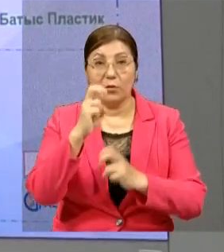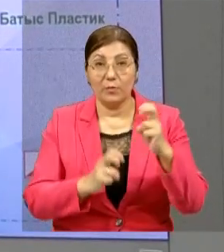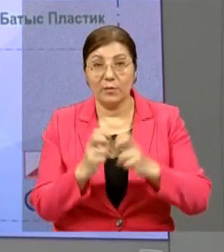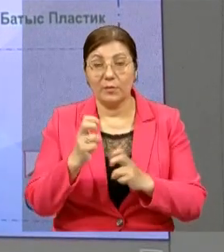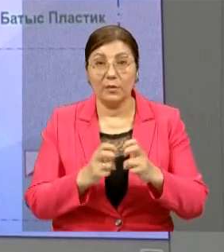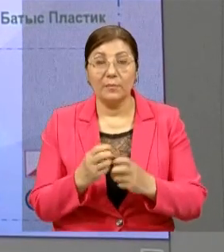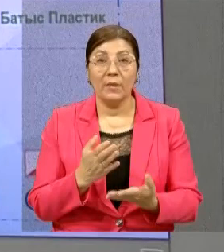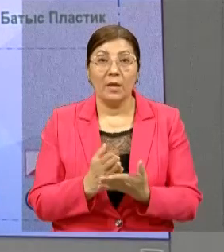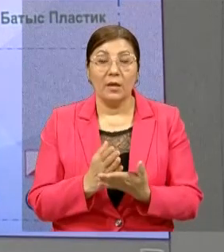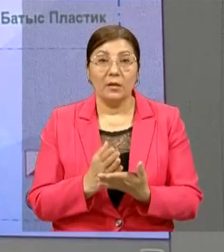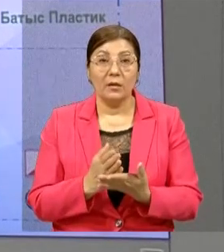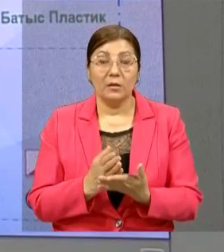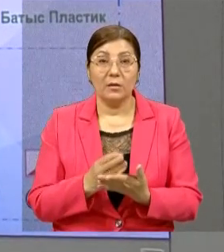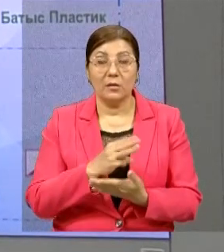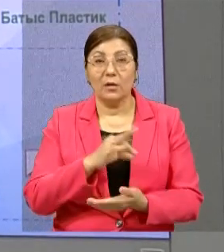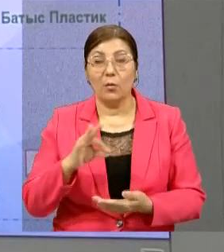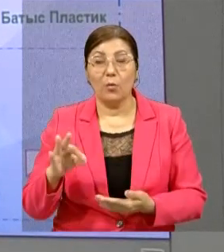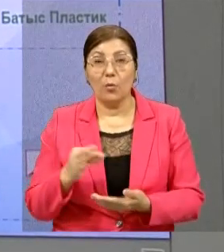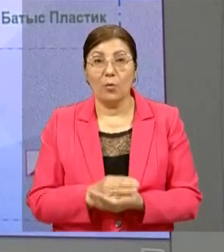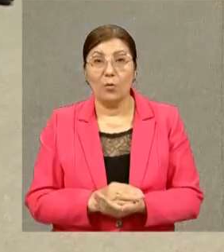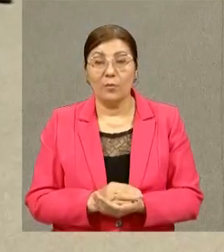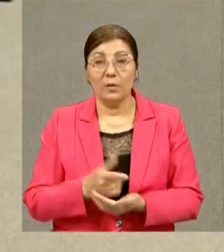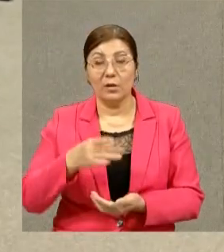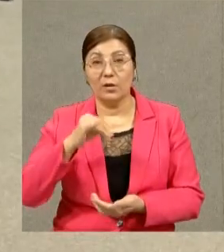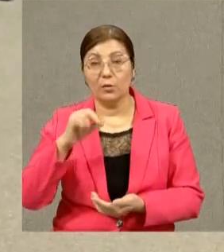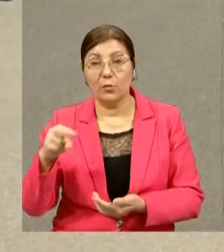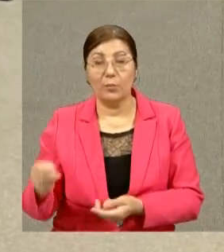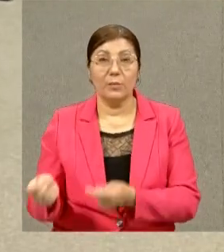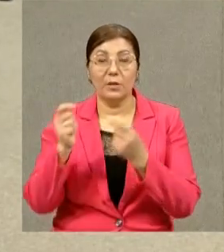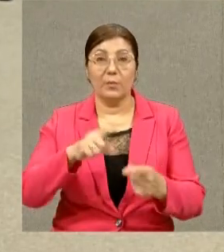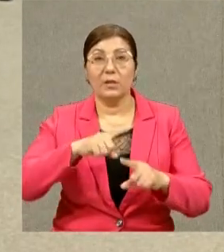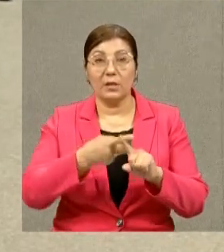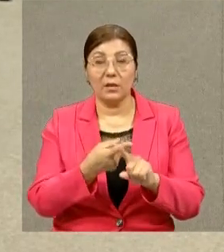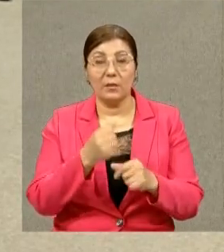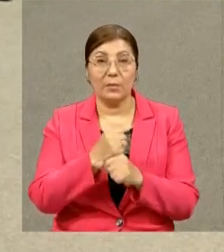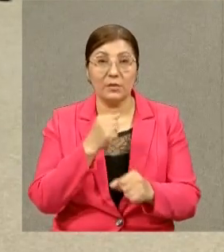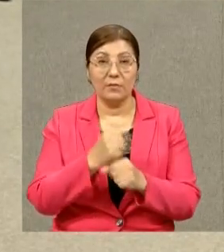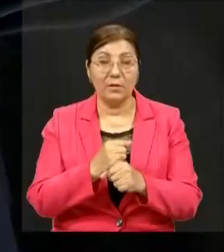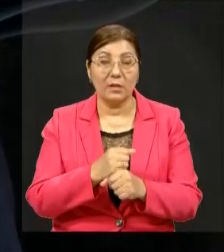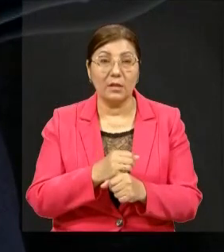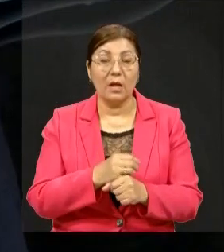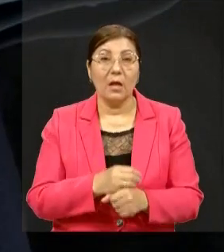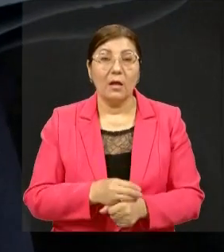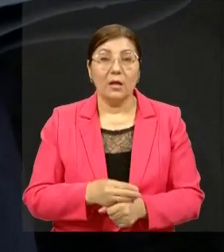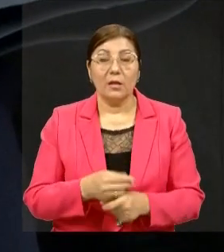местными производителями ГП на поставку химических реагентов и